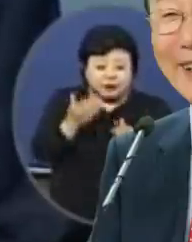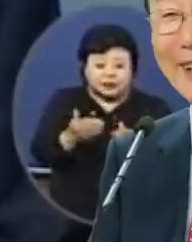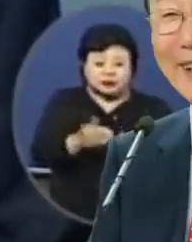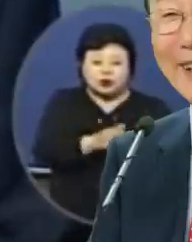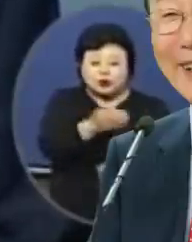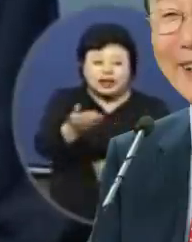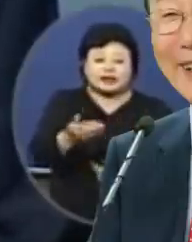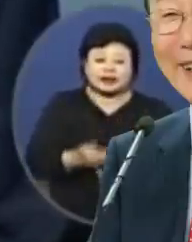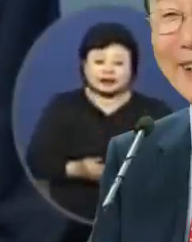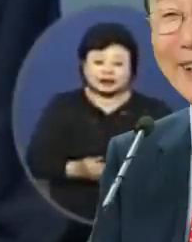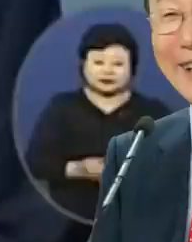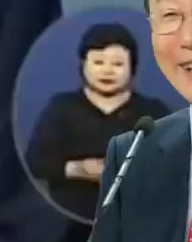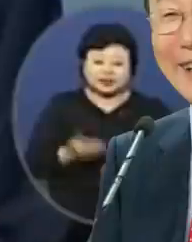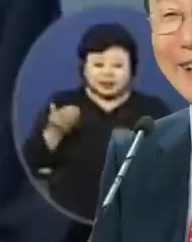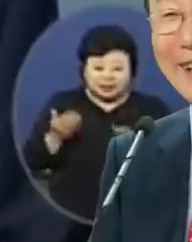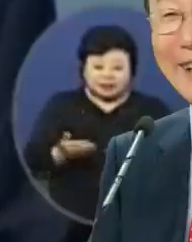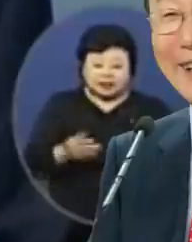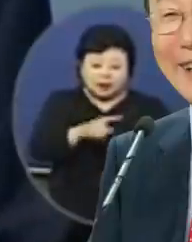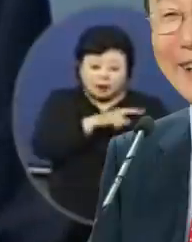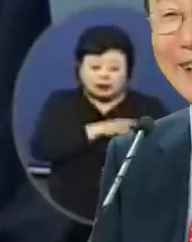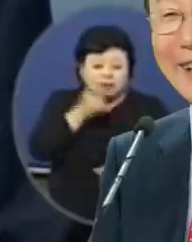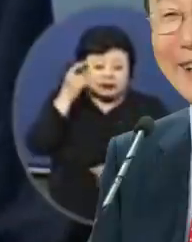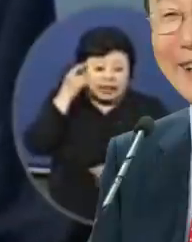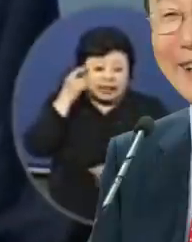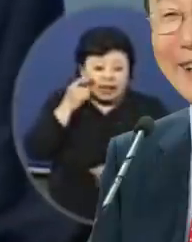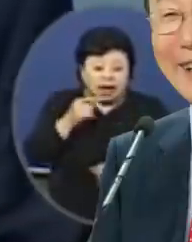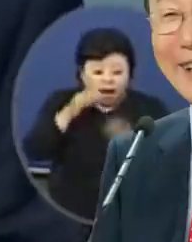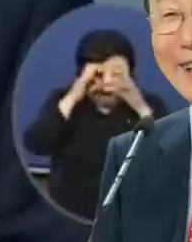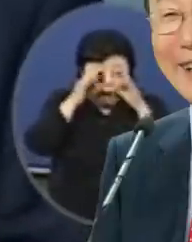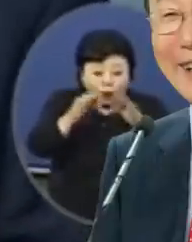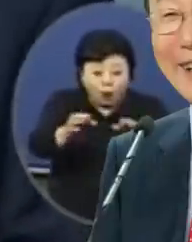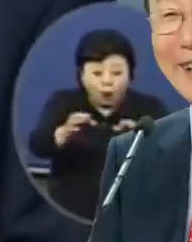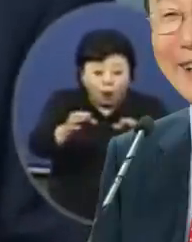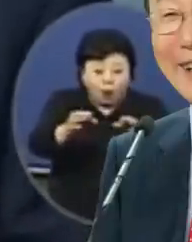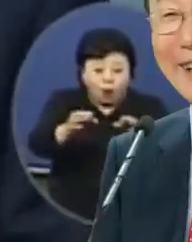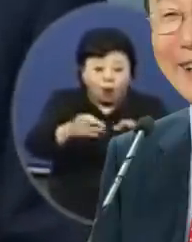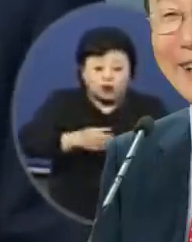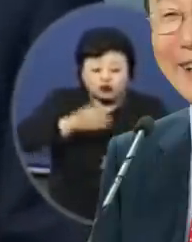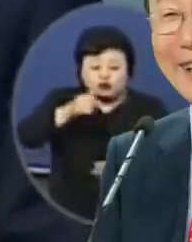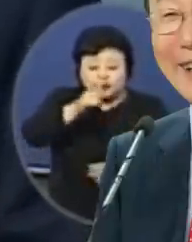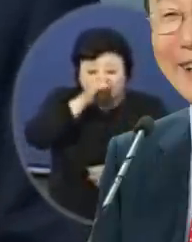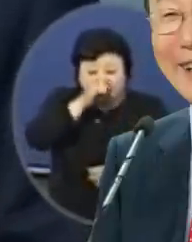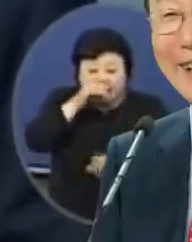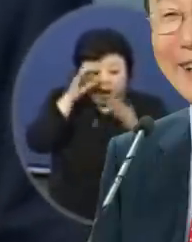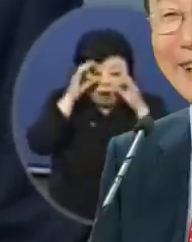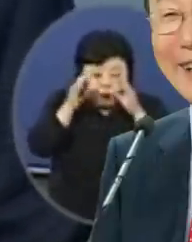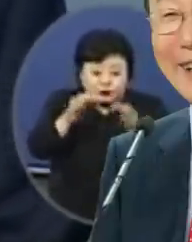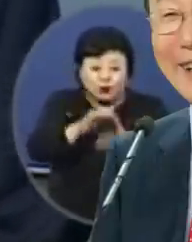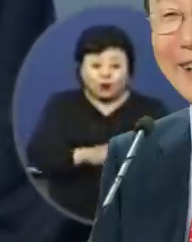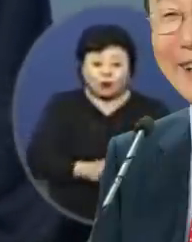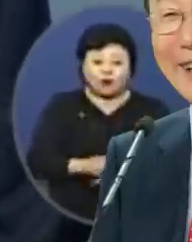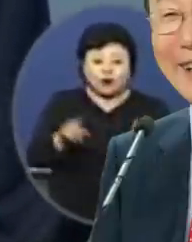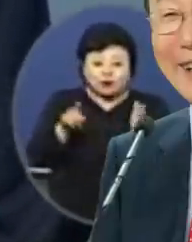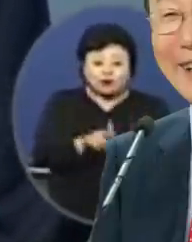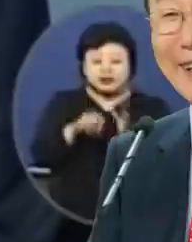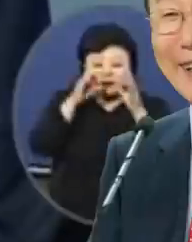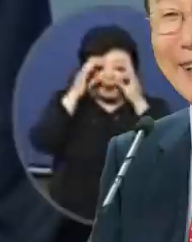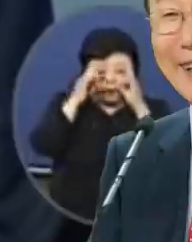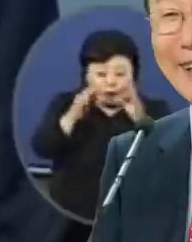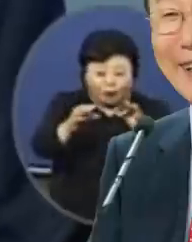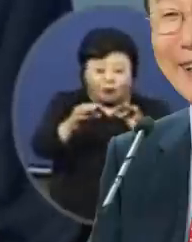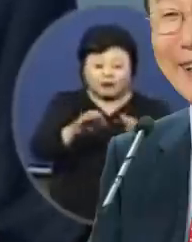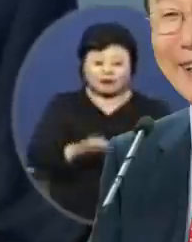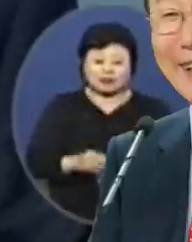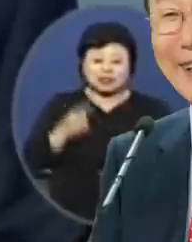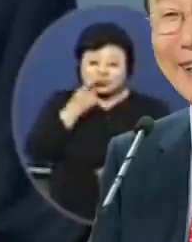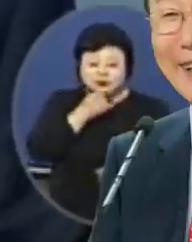우리에게 역사하실 때 먼저 우리 생각을 들여다보시고 어떤 꿈을 꾸고 있는가 보시고 믿음을 보시고